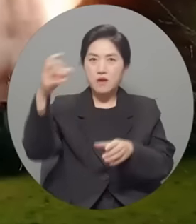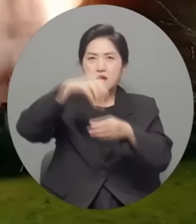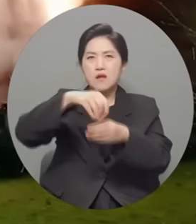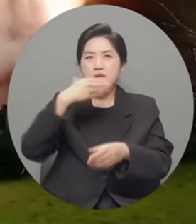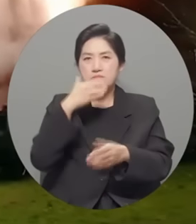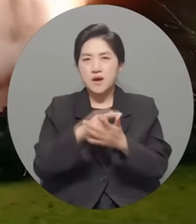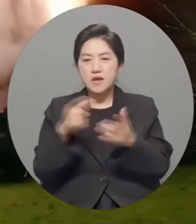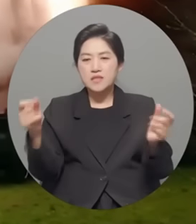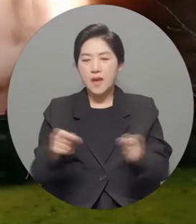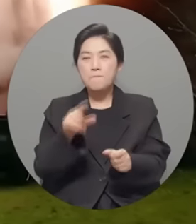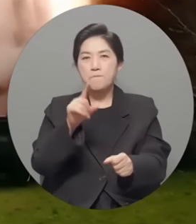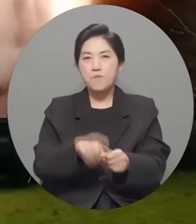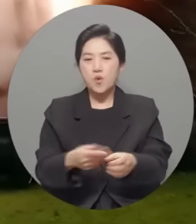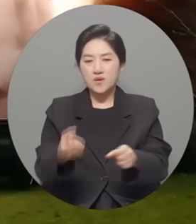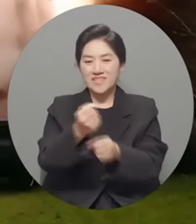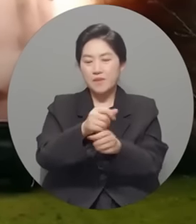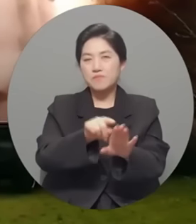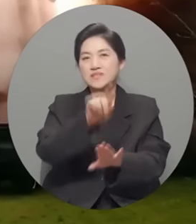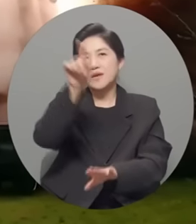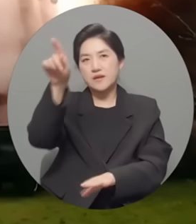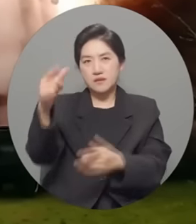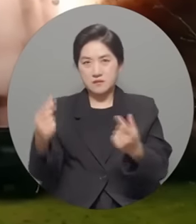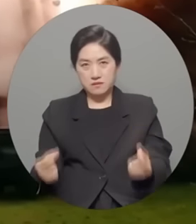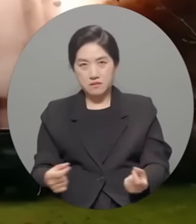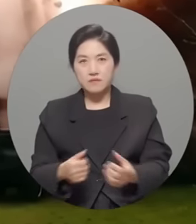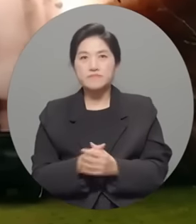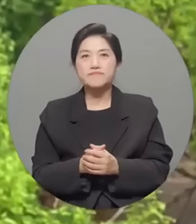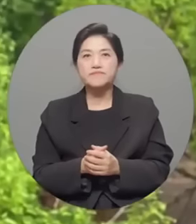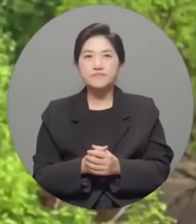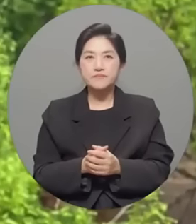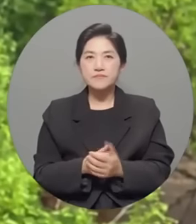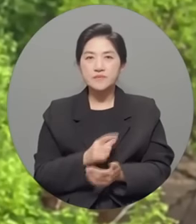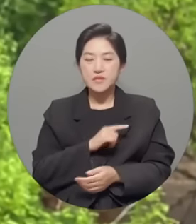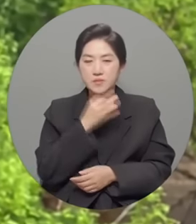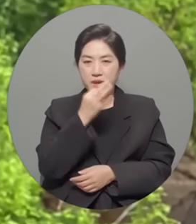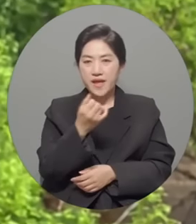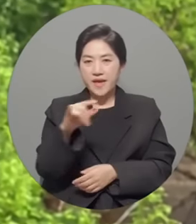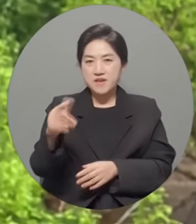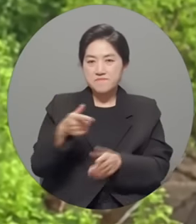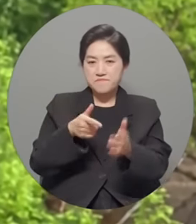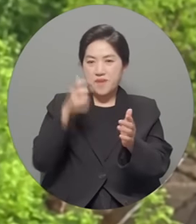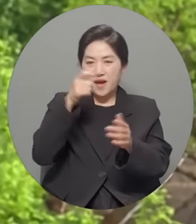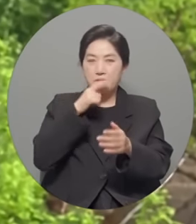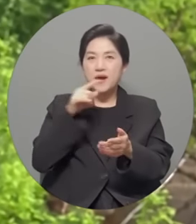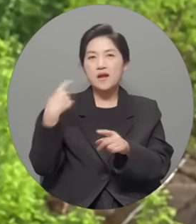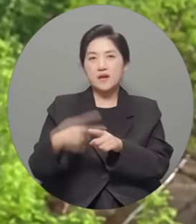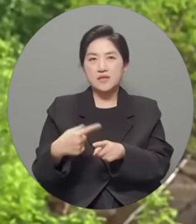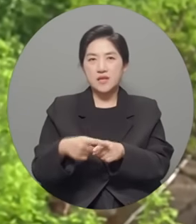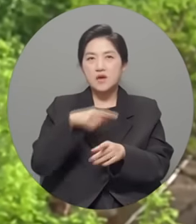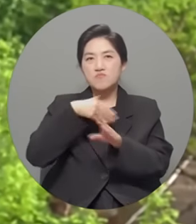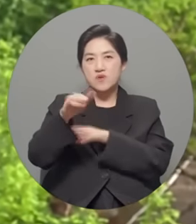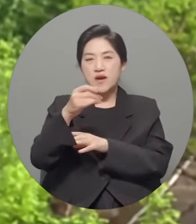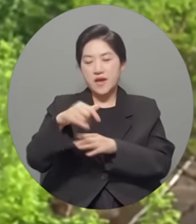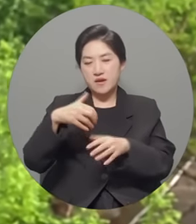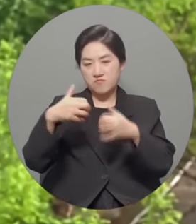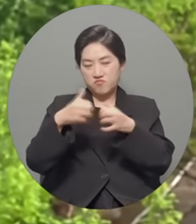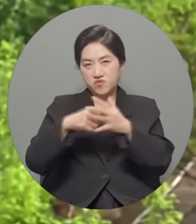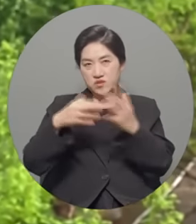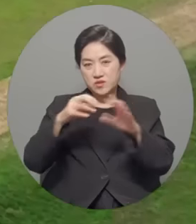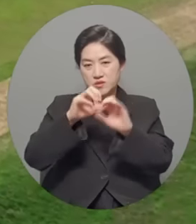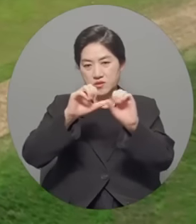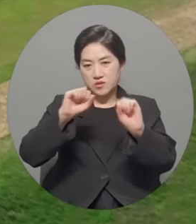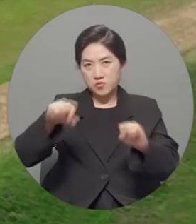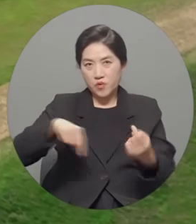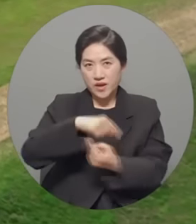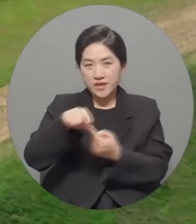단거리 탄도미사일급으로 분석됩니다. 이른바 핵 방아쇠로 불리는 북한의 핵무기 종합 관리 체계